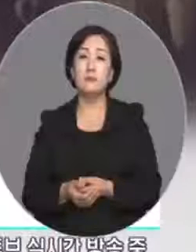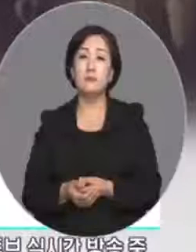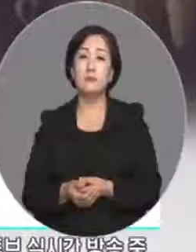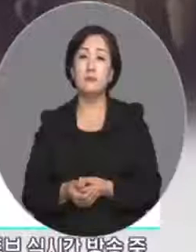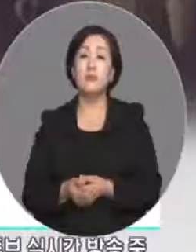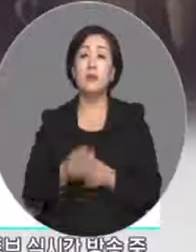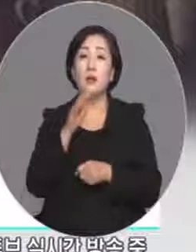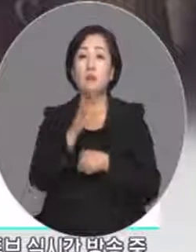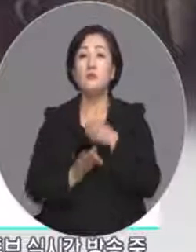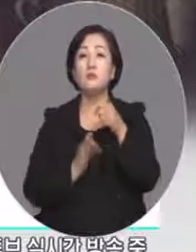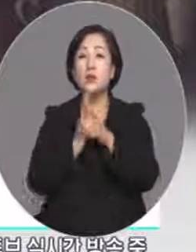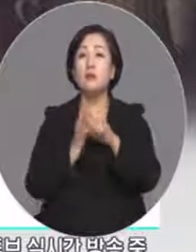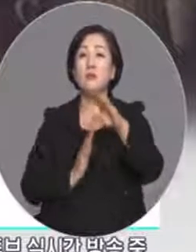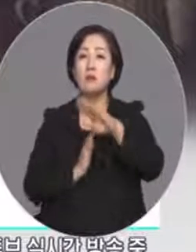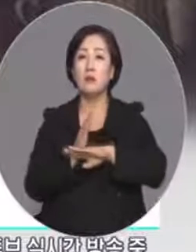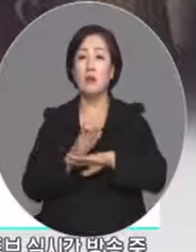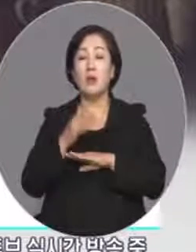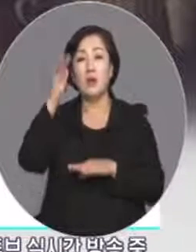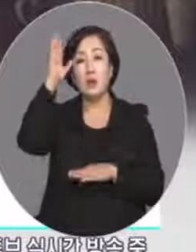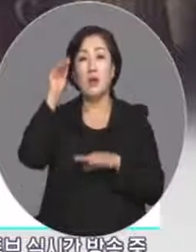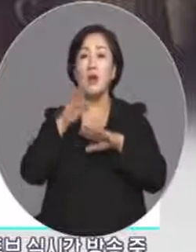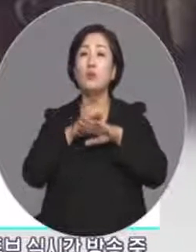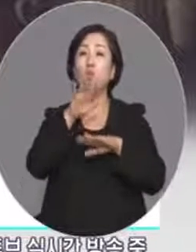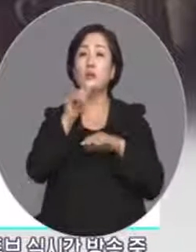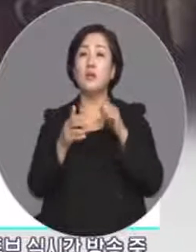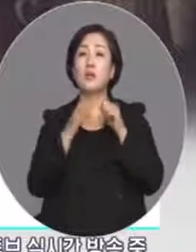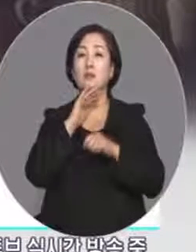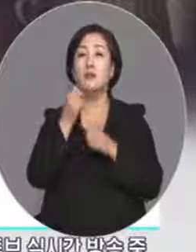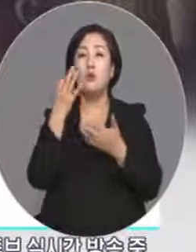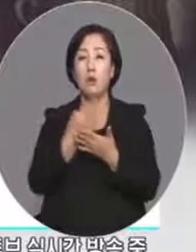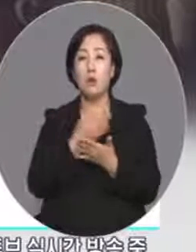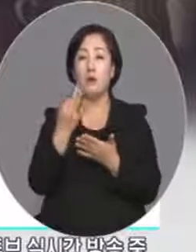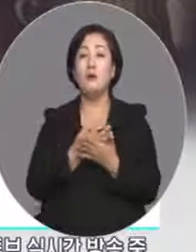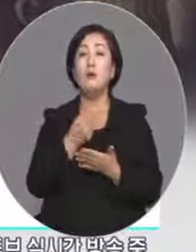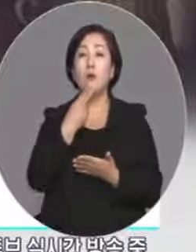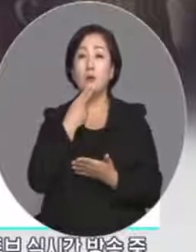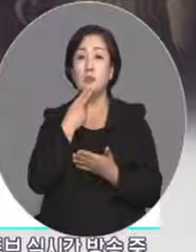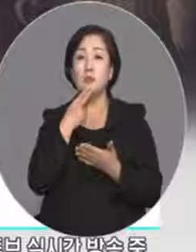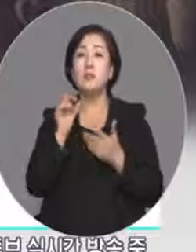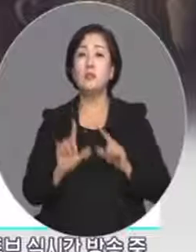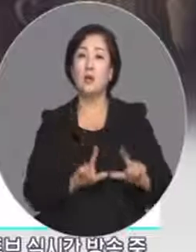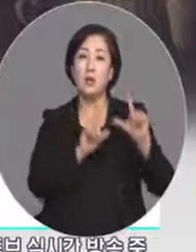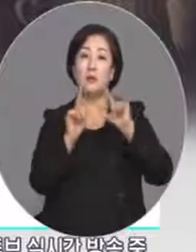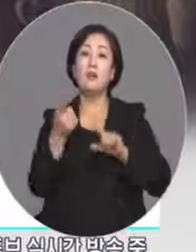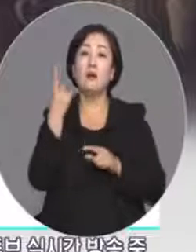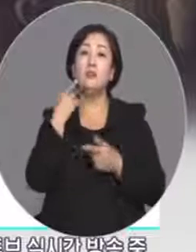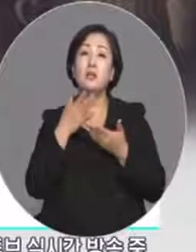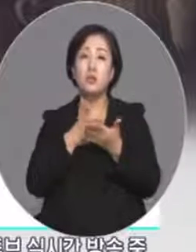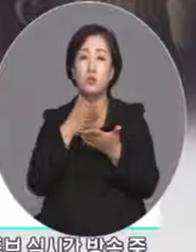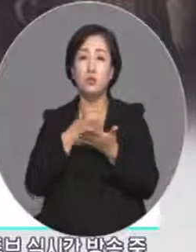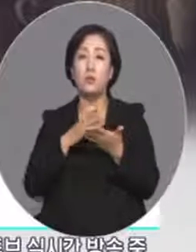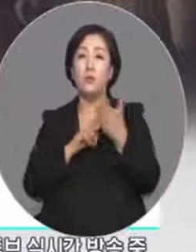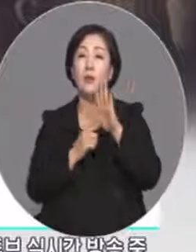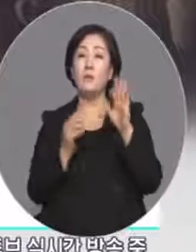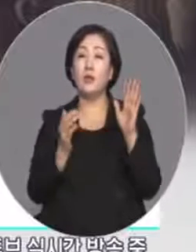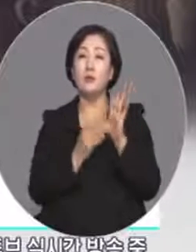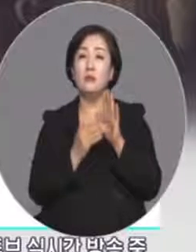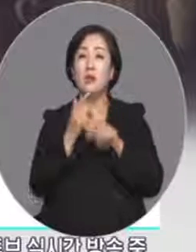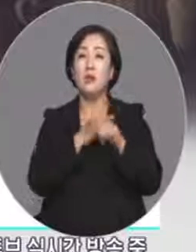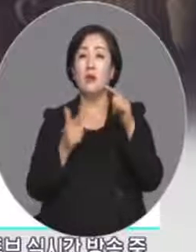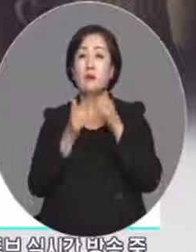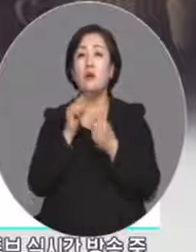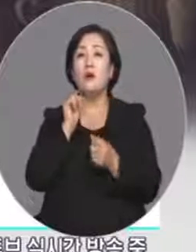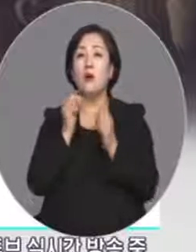십 년 넘게 개 농장의 머물며 무임금 으로 일을 한 노숙자 의 사연 어제 전해 드렸습니다 이 파장이